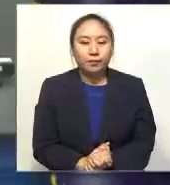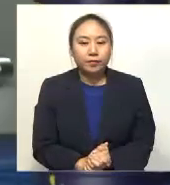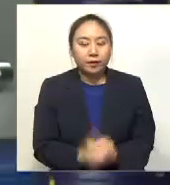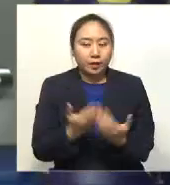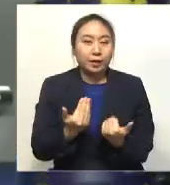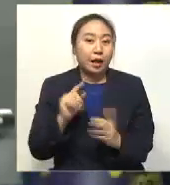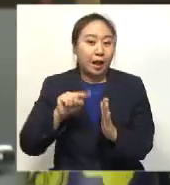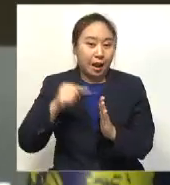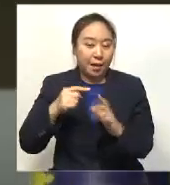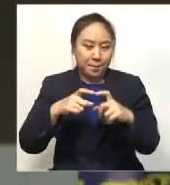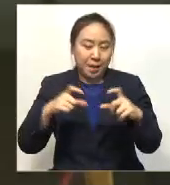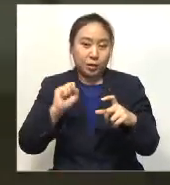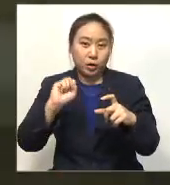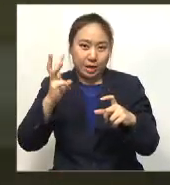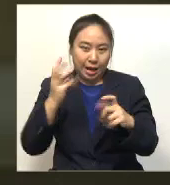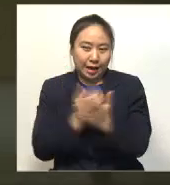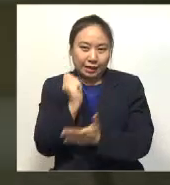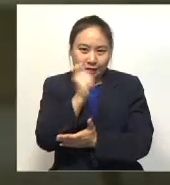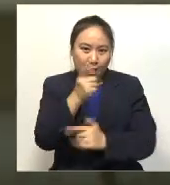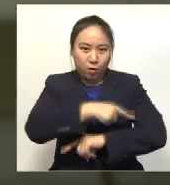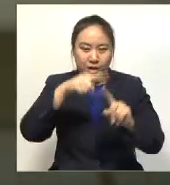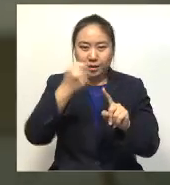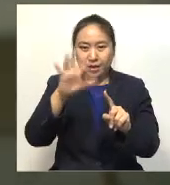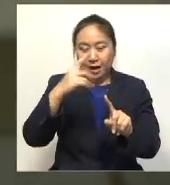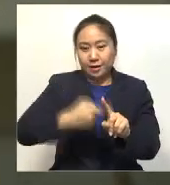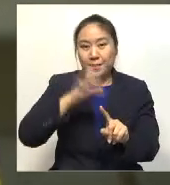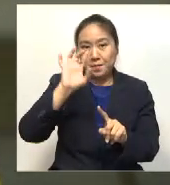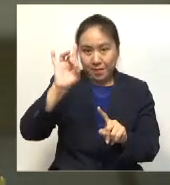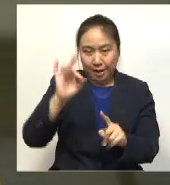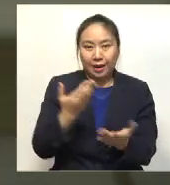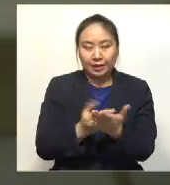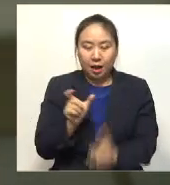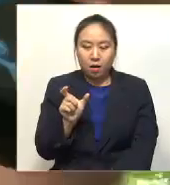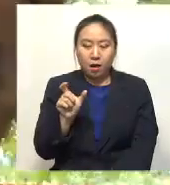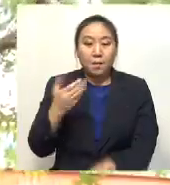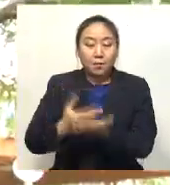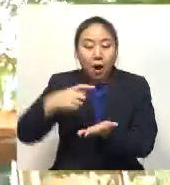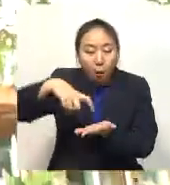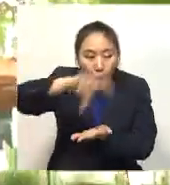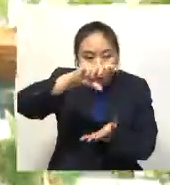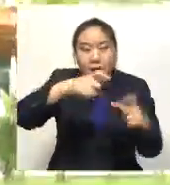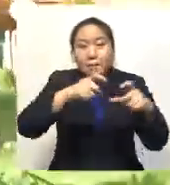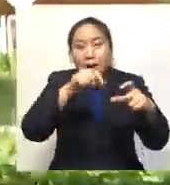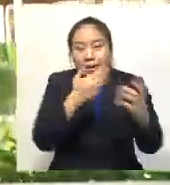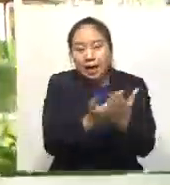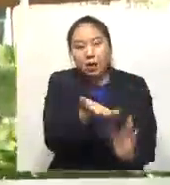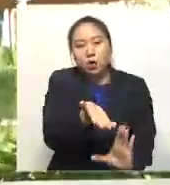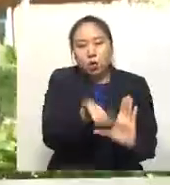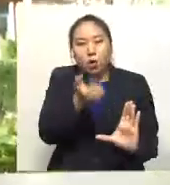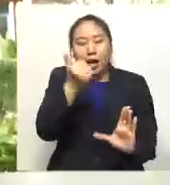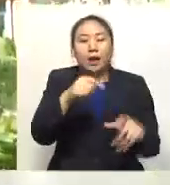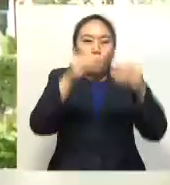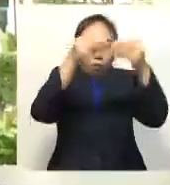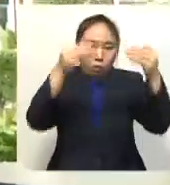บัตรสวัสดิการแห่งรัฐในวันที่15สิงหาคมให้ผู้มีสิทธิ์สามารถถอนเงินที่โอนเข้าบัตรสวัสดิการแห่งรัฐเป็นเงินสดได้ผ่าน